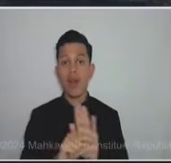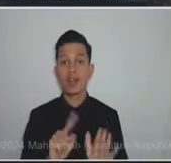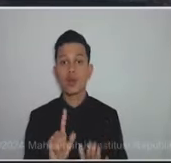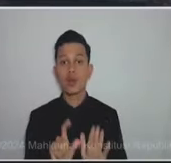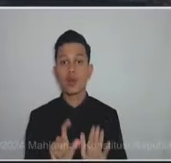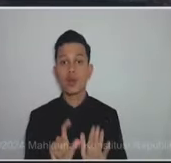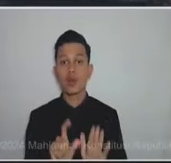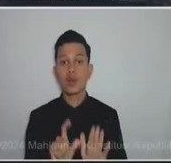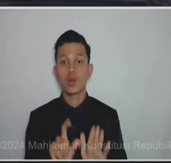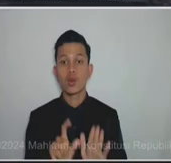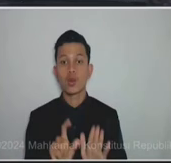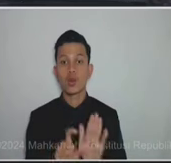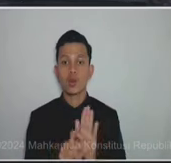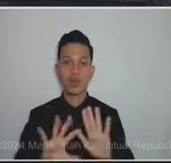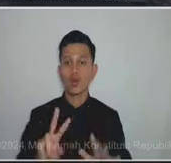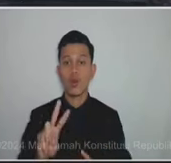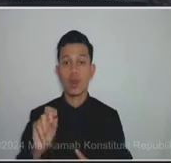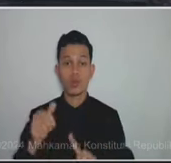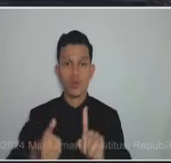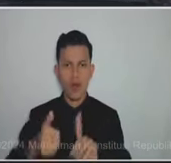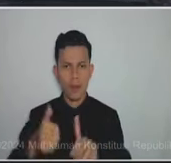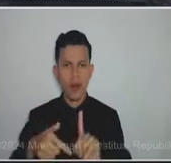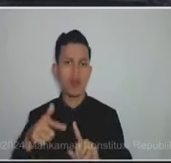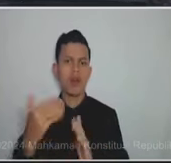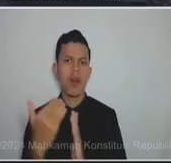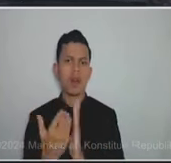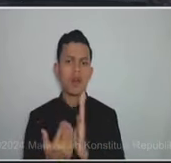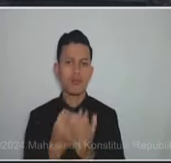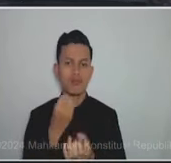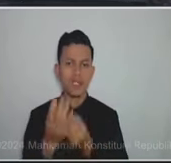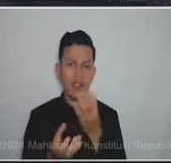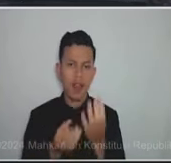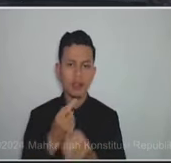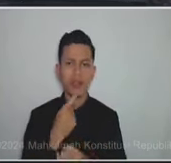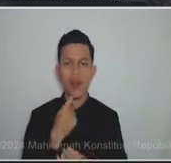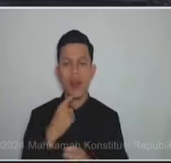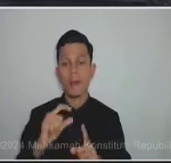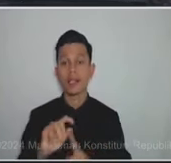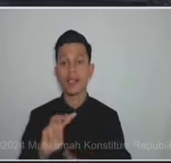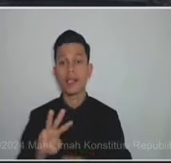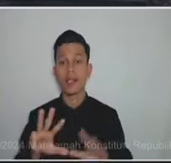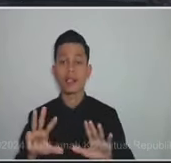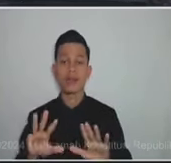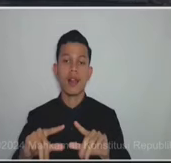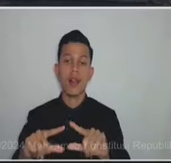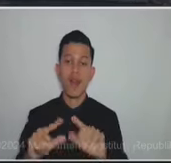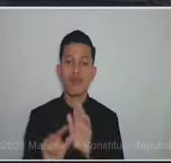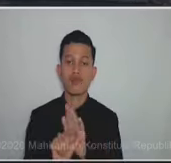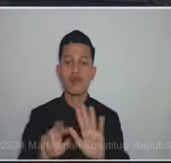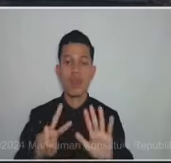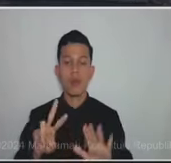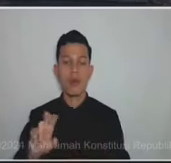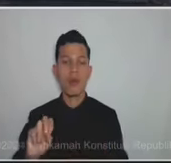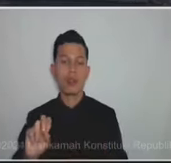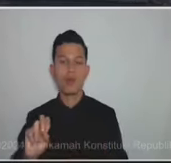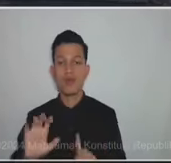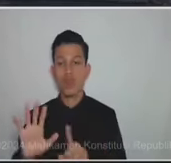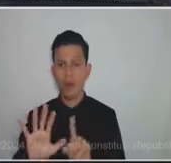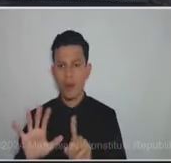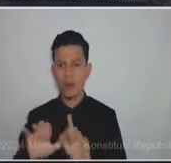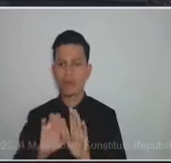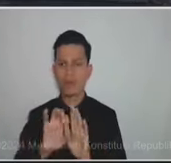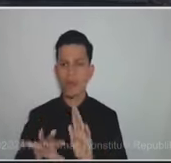2016 merupakan norma yang menjabarkan lebih lanjut ketentuan pasal 39 huruf a und-undang 8 2015 yang menyatakan pasangan calon